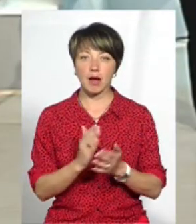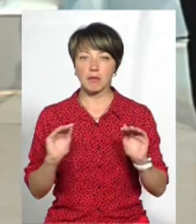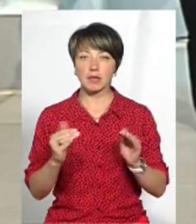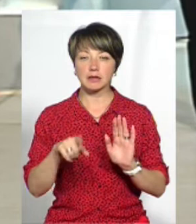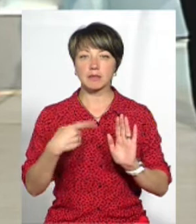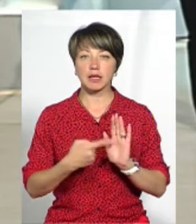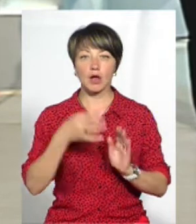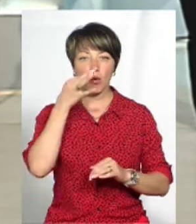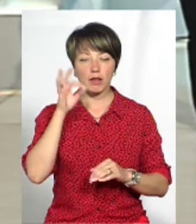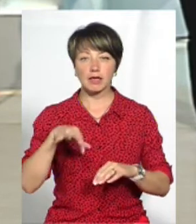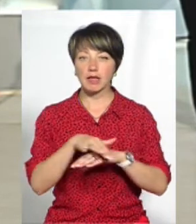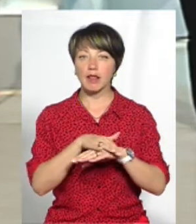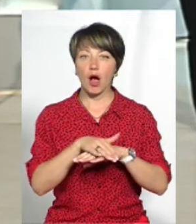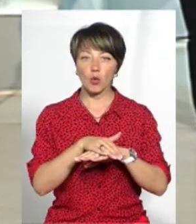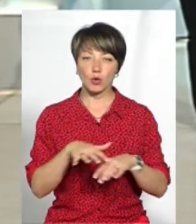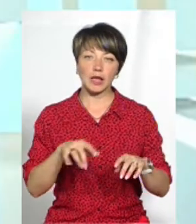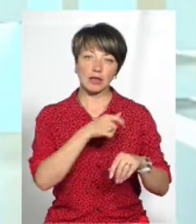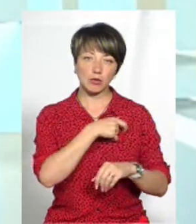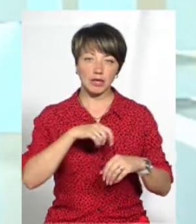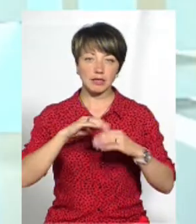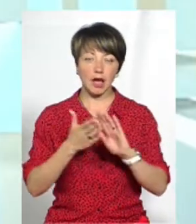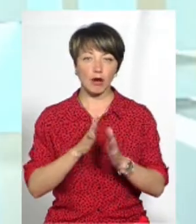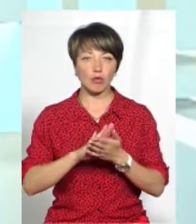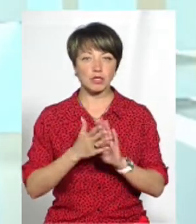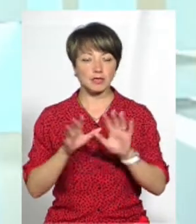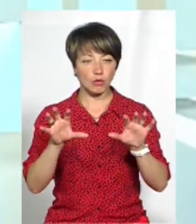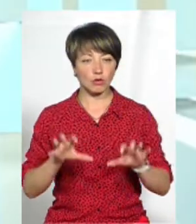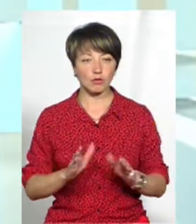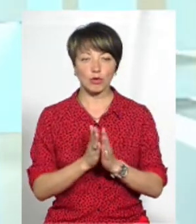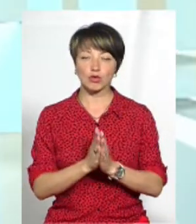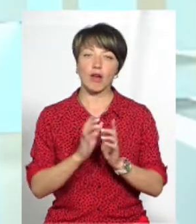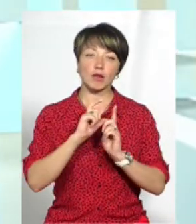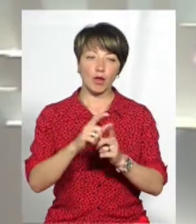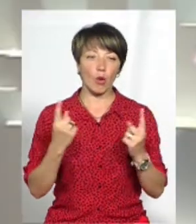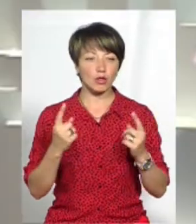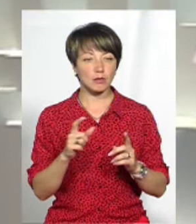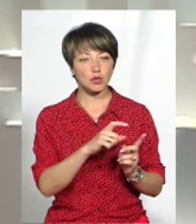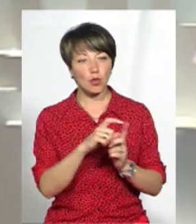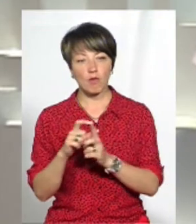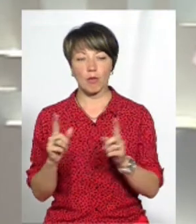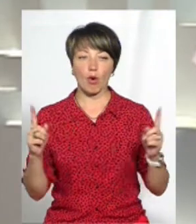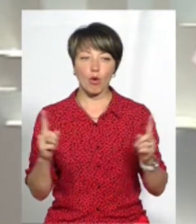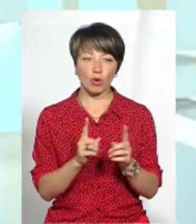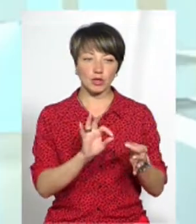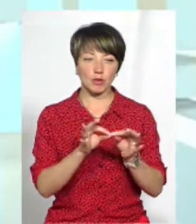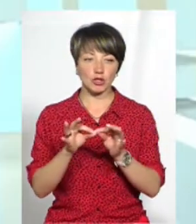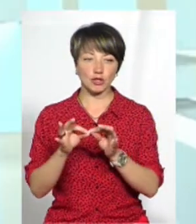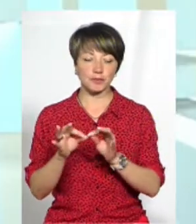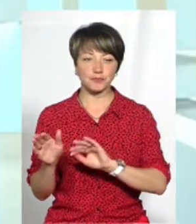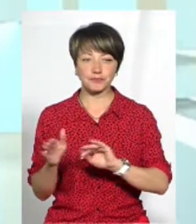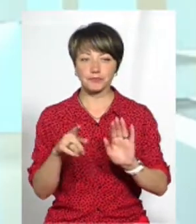питання стосовно компетенцій народного депутата і загальних позицій. Прошу відповідати одним словом або коротким реченням.